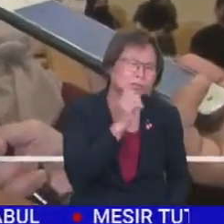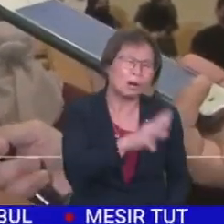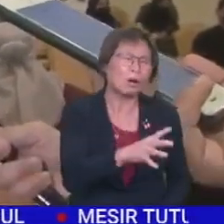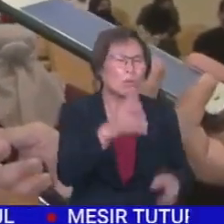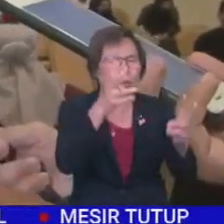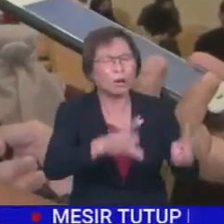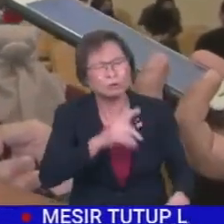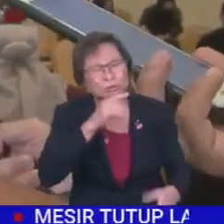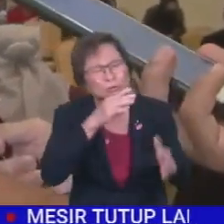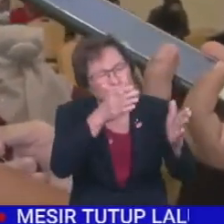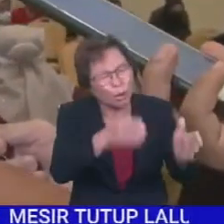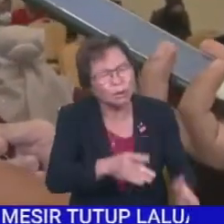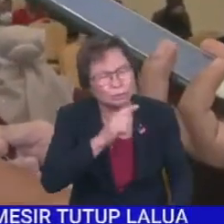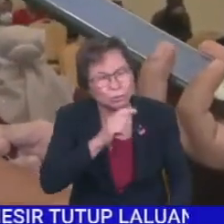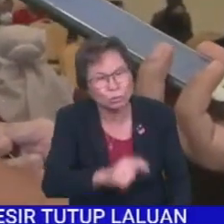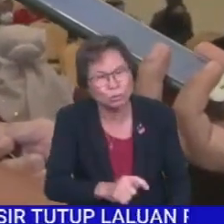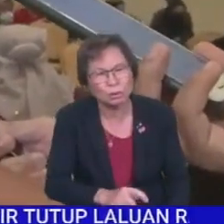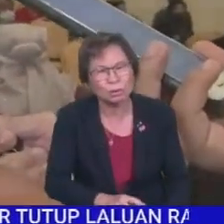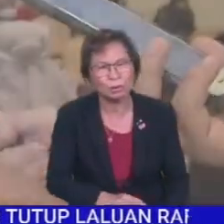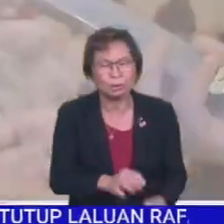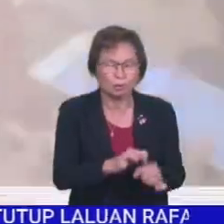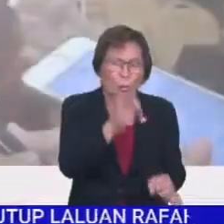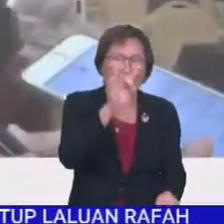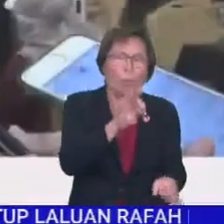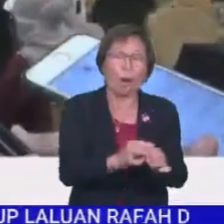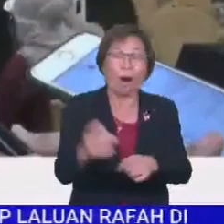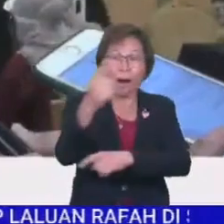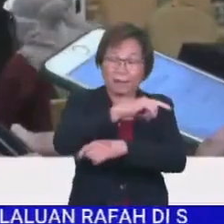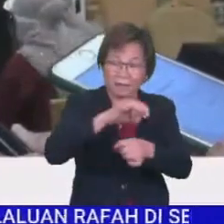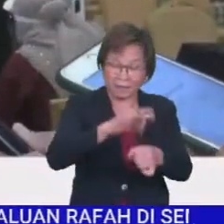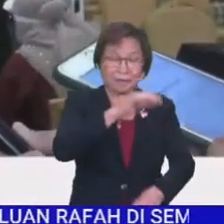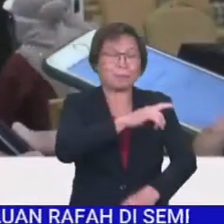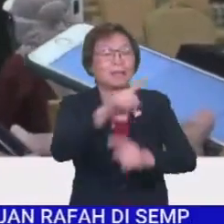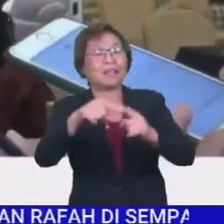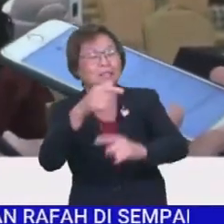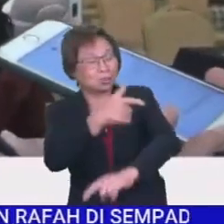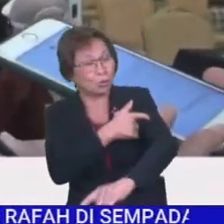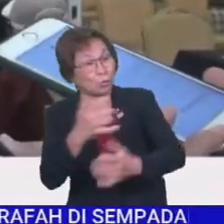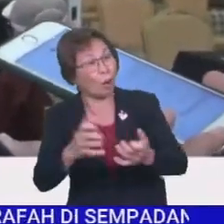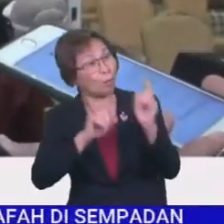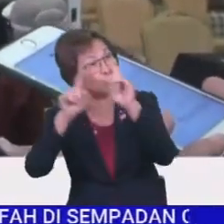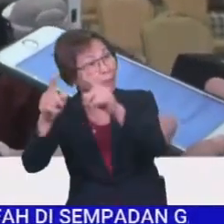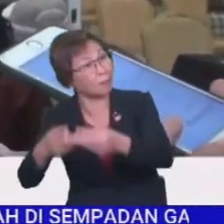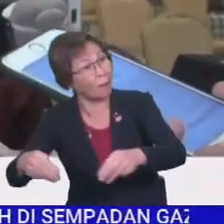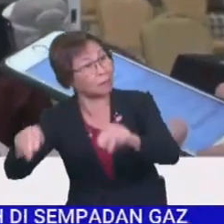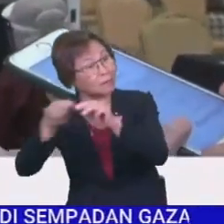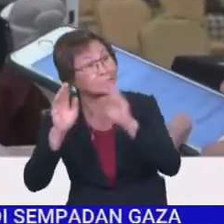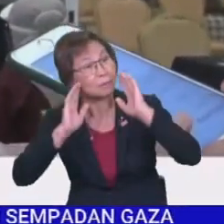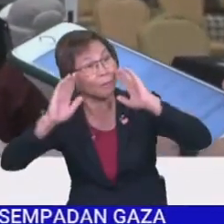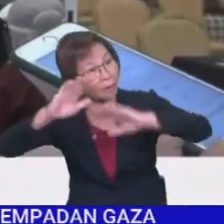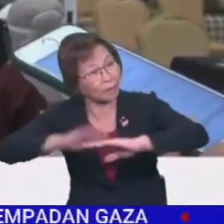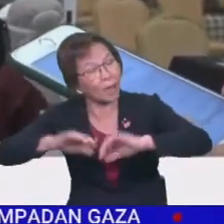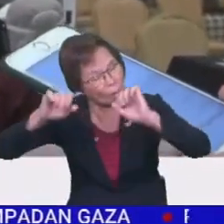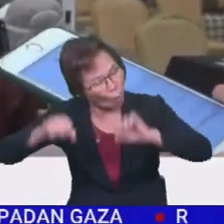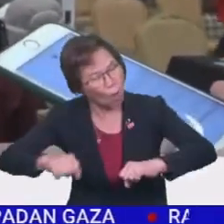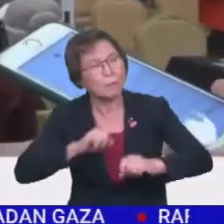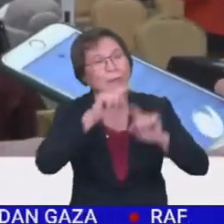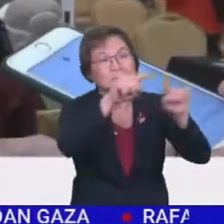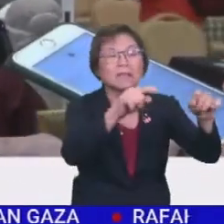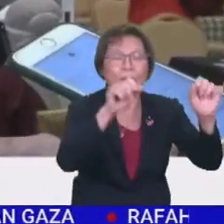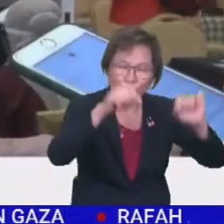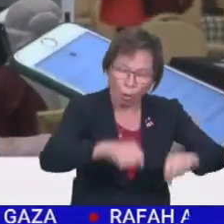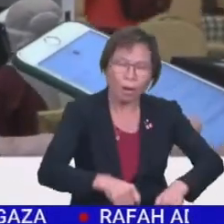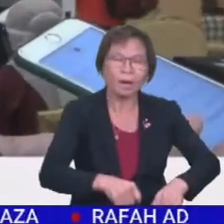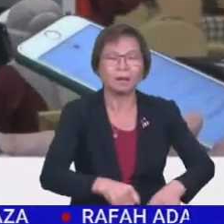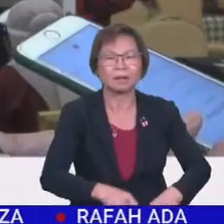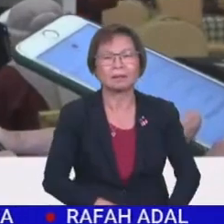pun dengan kadar yang bersemangat nak marinya. Apabila cocok ni nak pergi masjid pun boleh, nak pergi apa pun boleh. Jadi maknanya proses